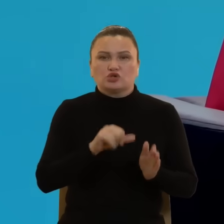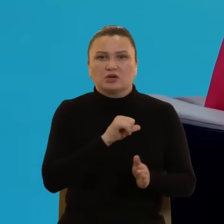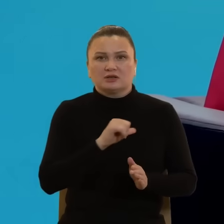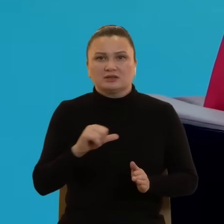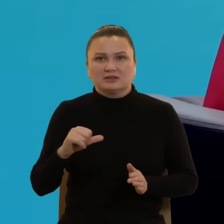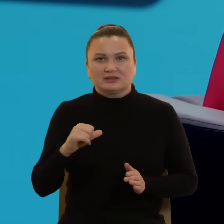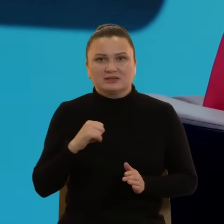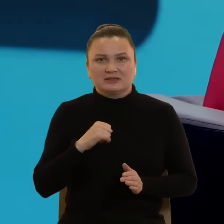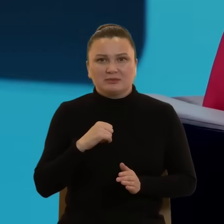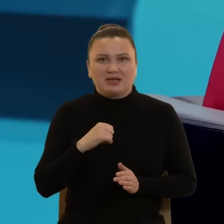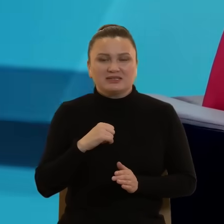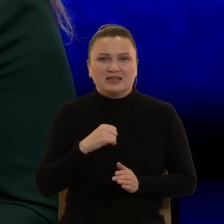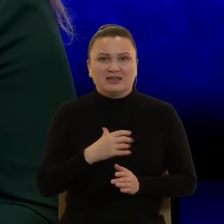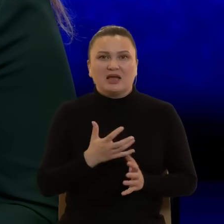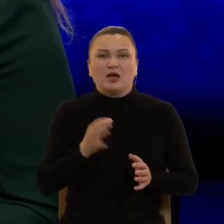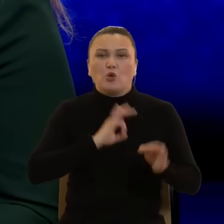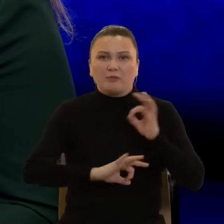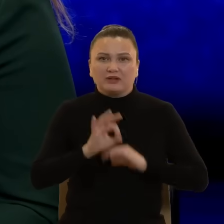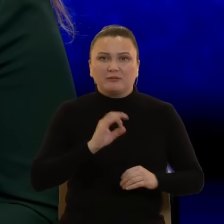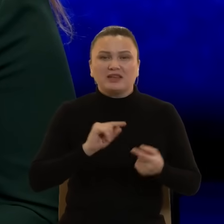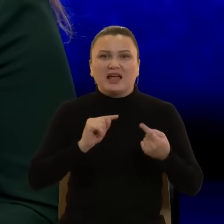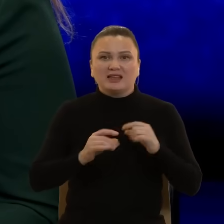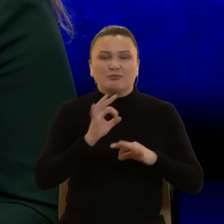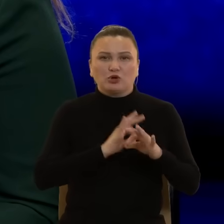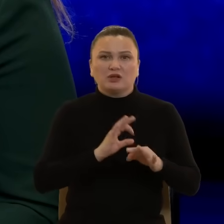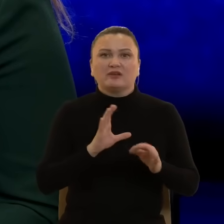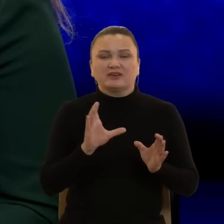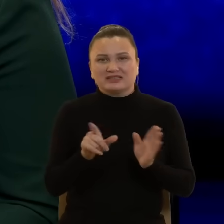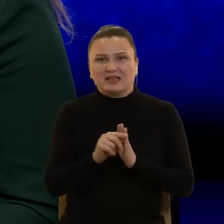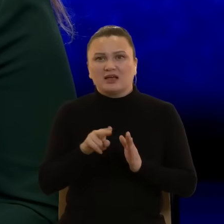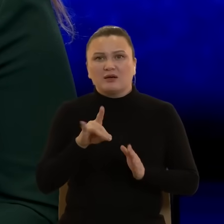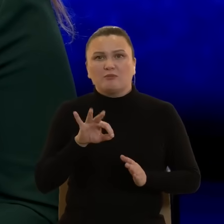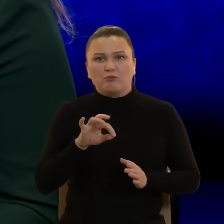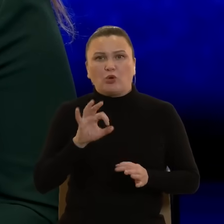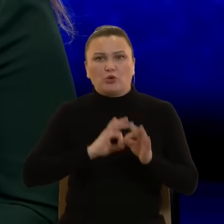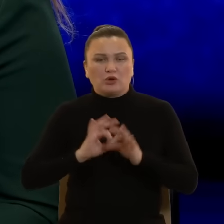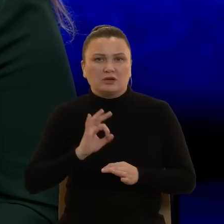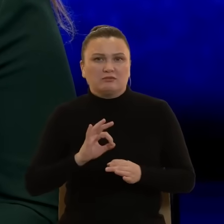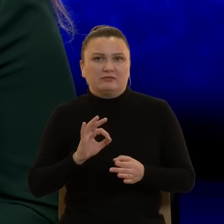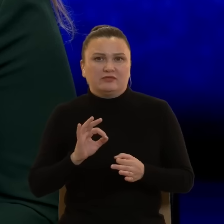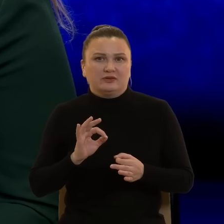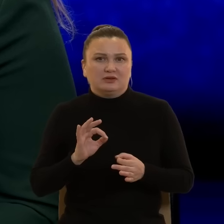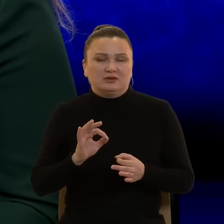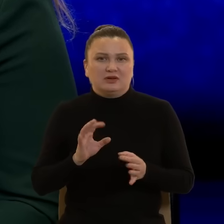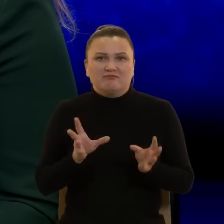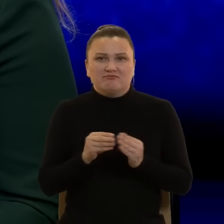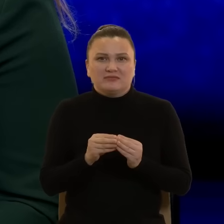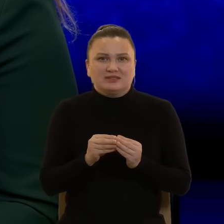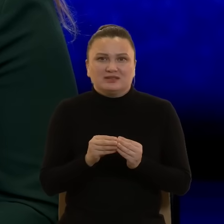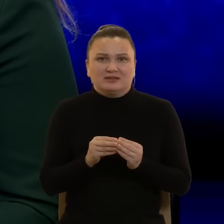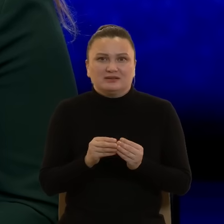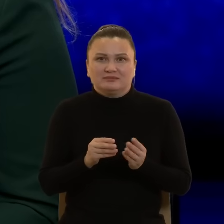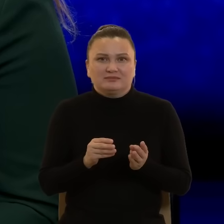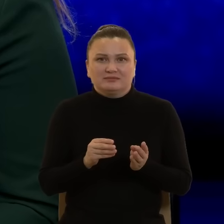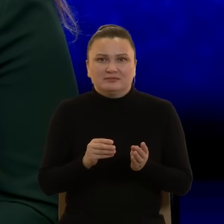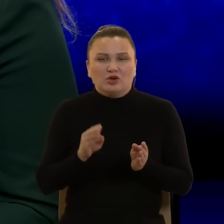употребление антибиотиков с пробиотиками самостоятельно? Нет, я бы все-таки сказала, что ничего хуже, кроме самостоятельного самолечения